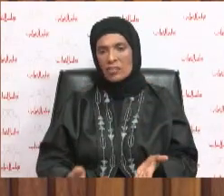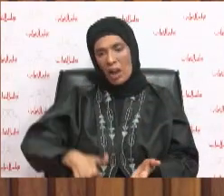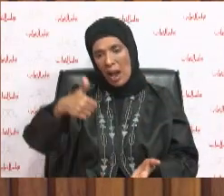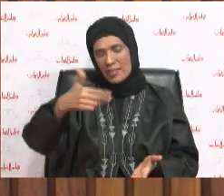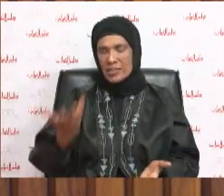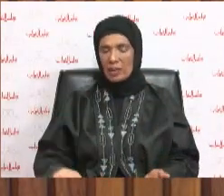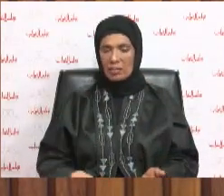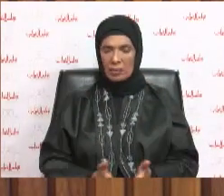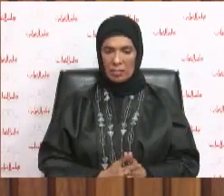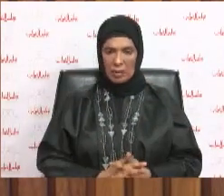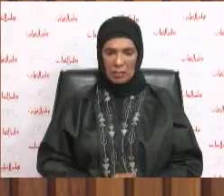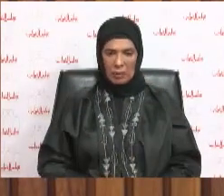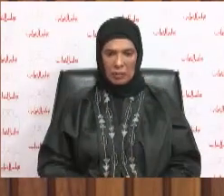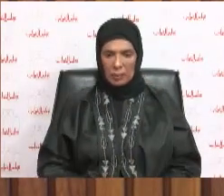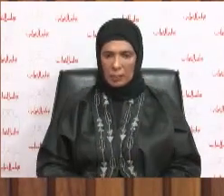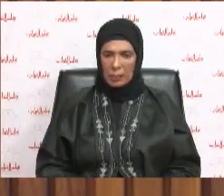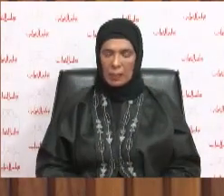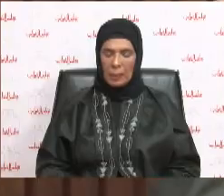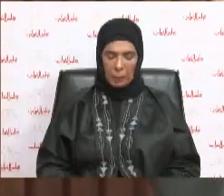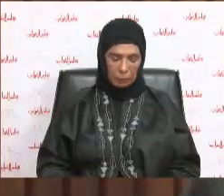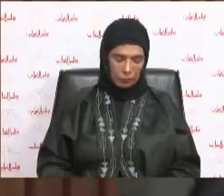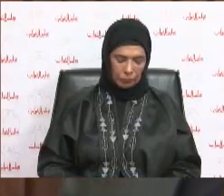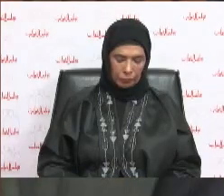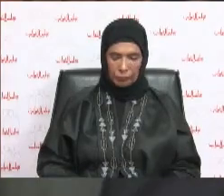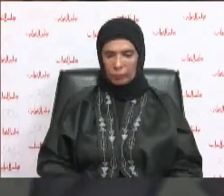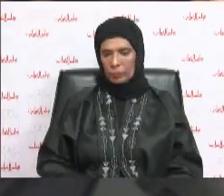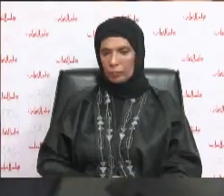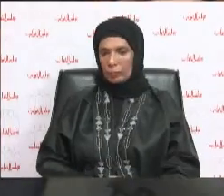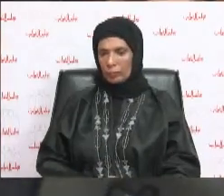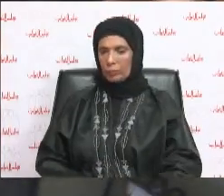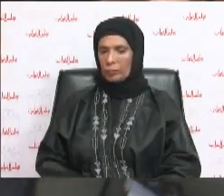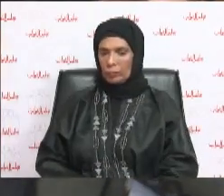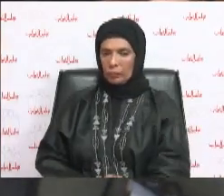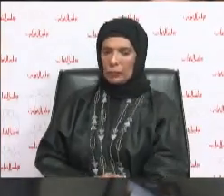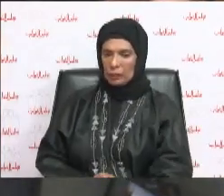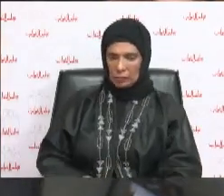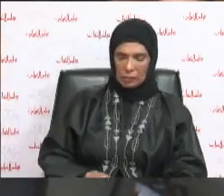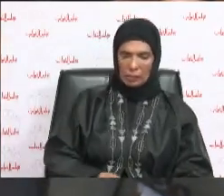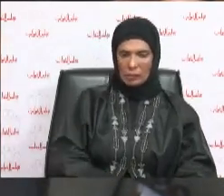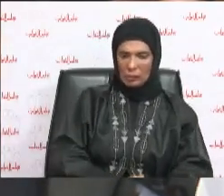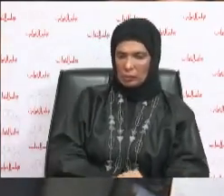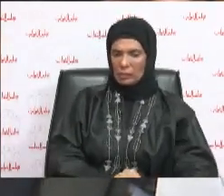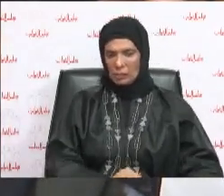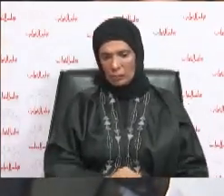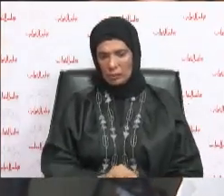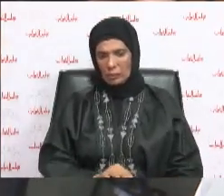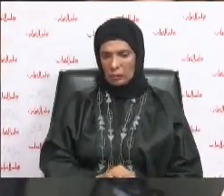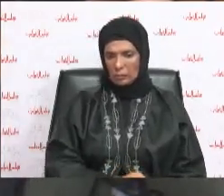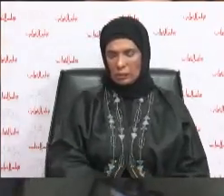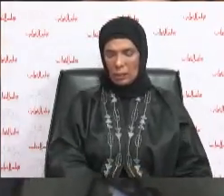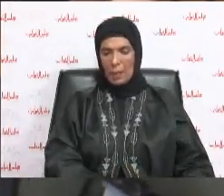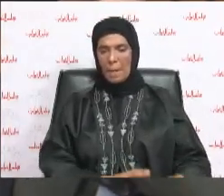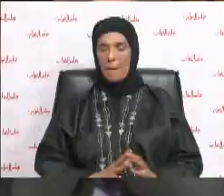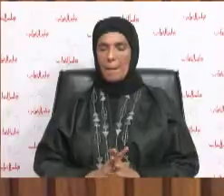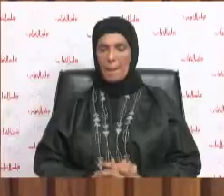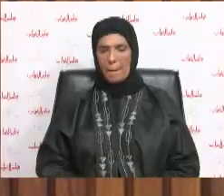تكون على جدول الاعمال، مو مثل هذه المواضيع. فيا ريت يعني خلاص نصوت عليه ونحسم الموضوع في هذا الامر. شكرا.